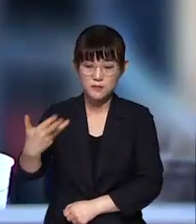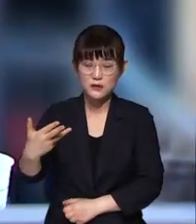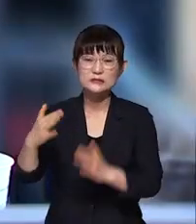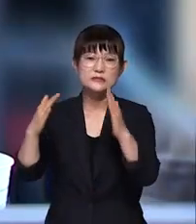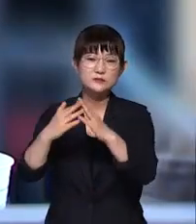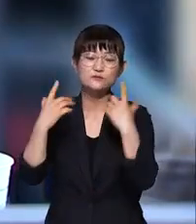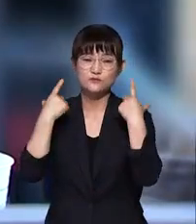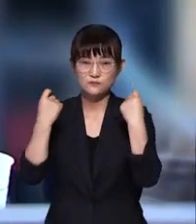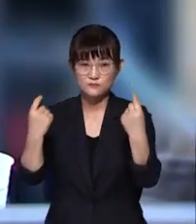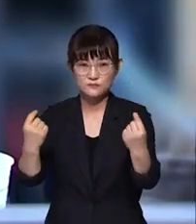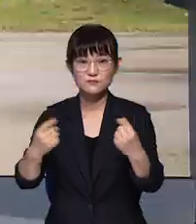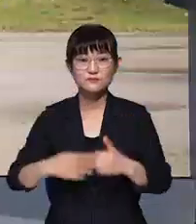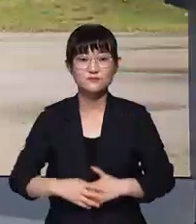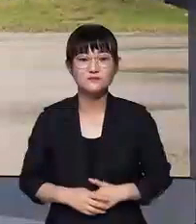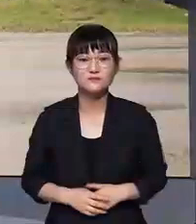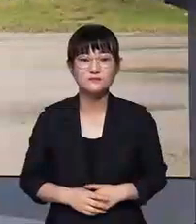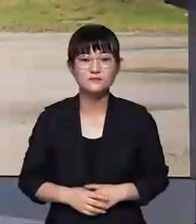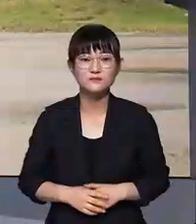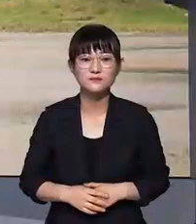유지했습니다.